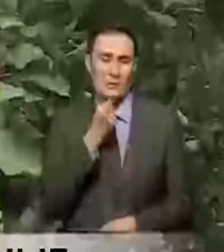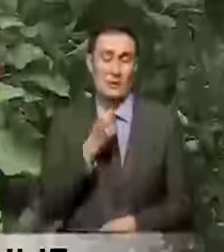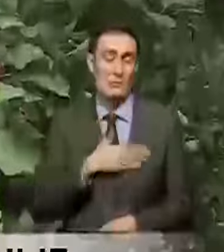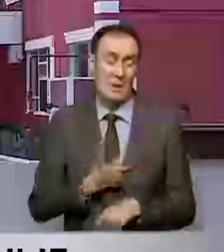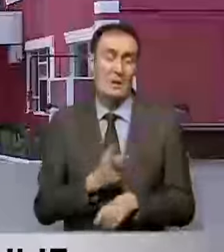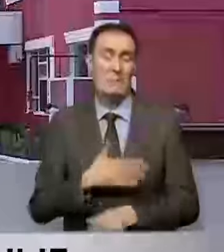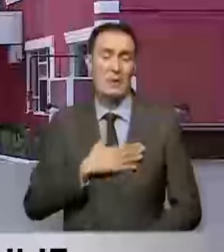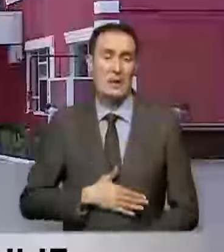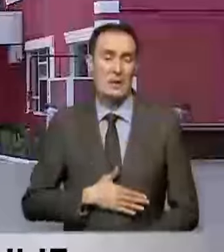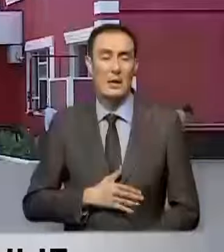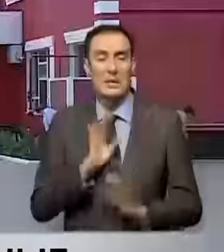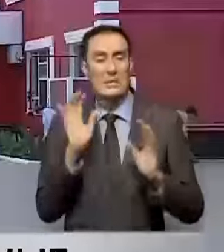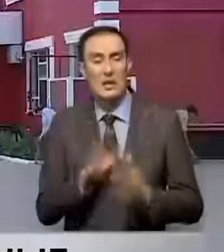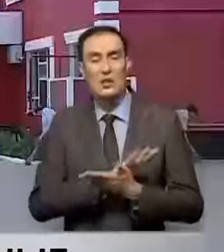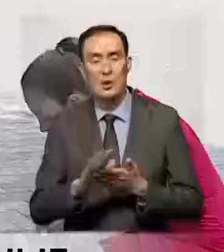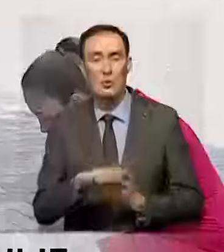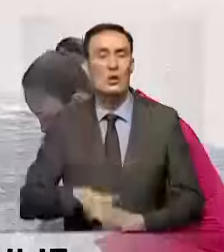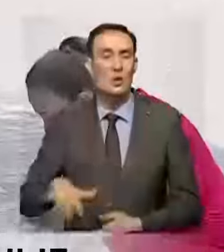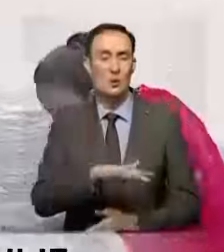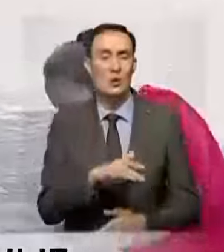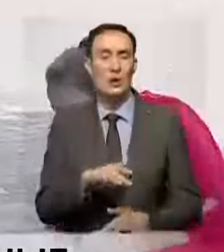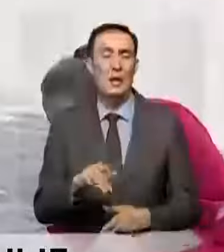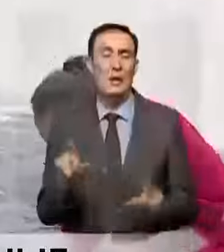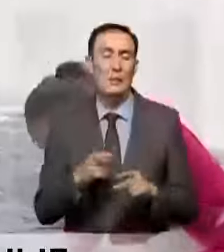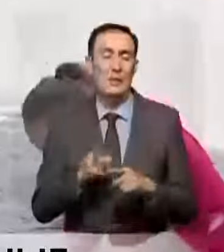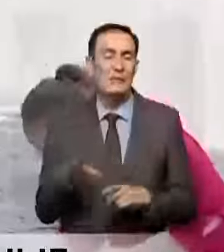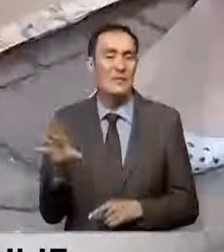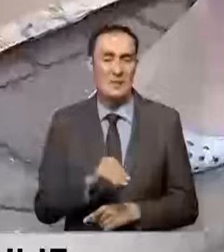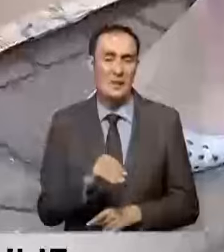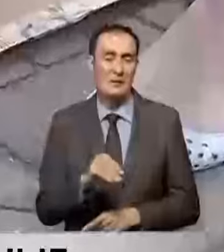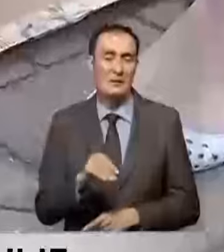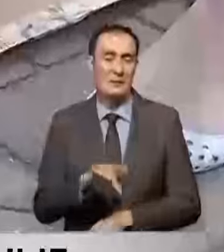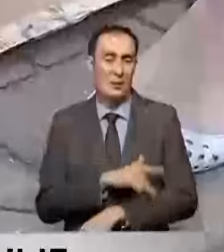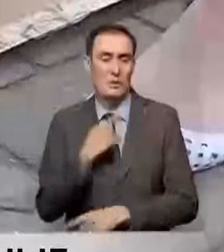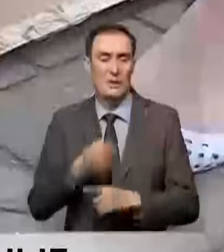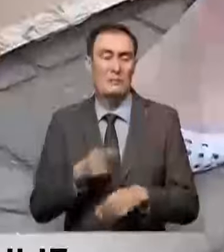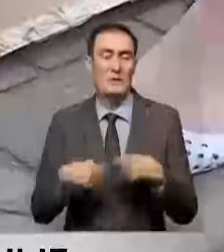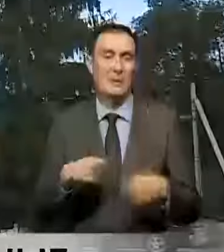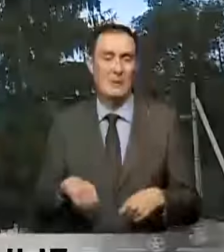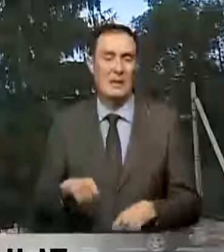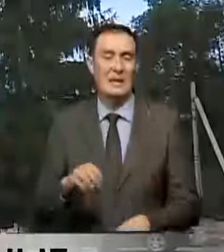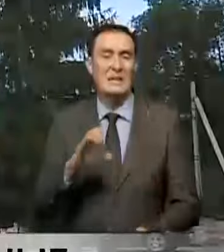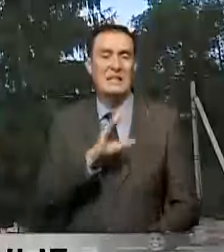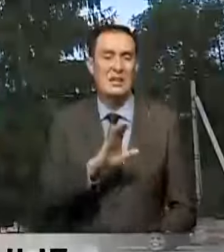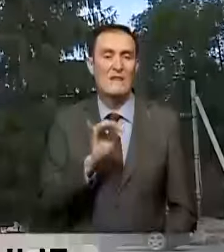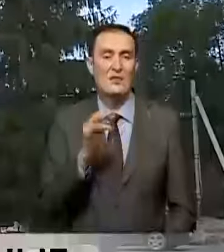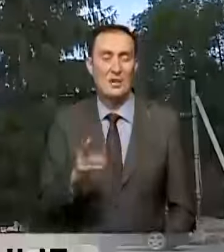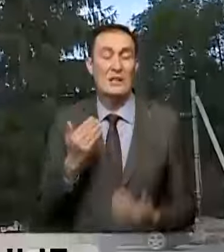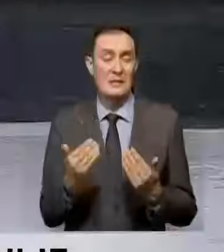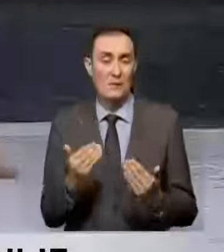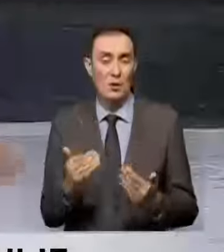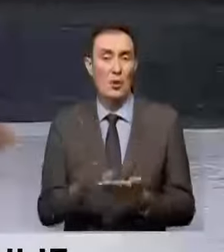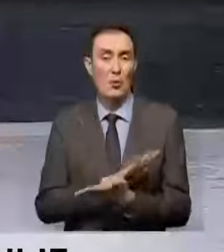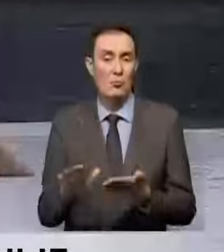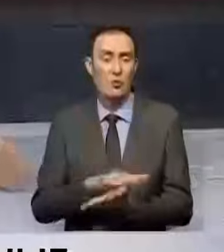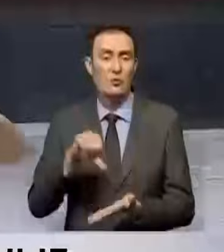это приятно. Поддерживать чистоту на территории предприятия помогают все сотрудники, говорит предприниматель Сергей Вишняк. Сегодня, к примеру, на